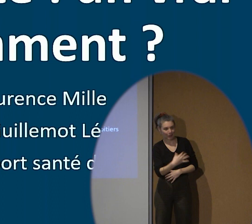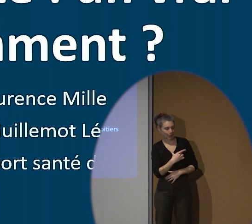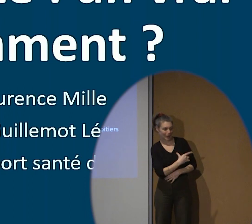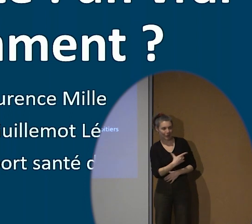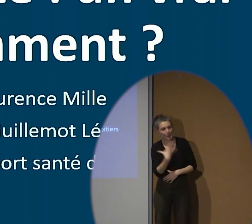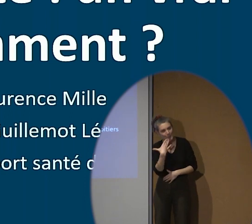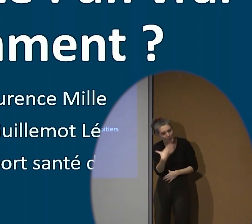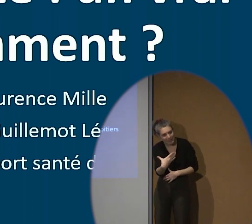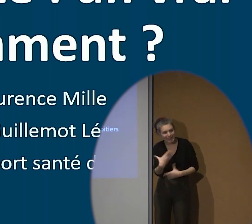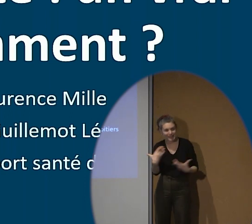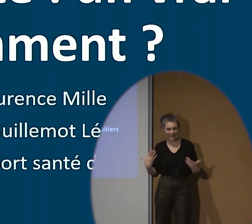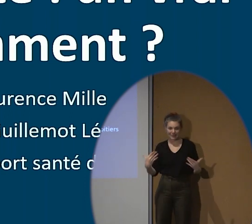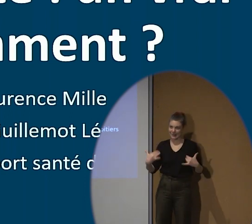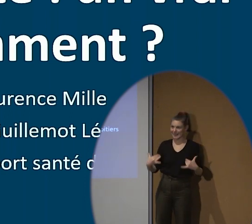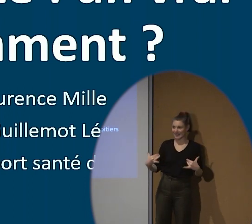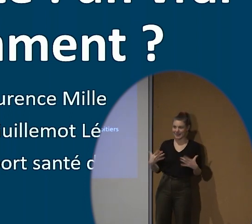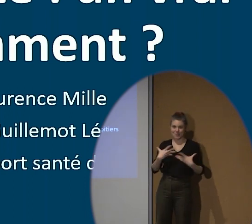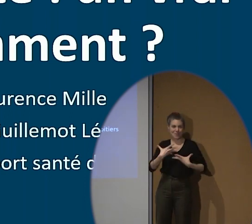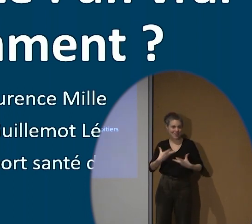à cet espace Mendes France.